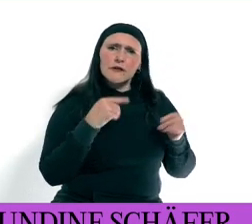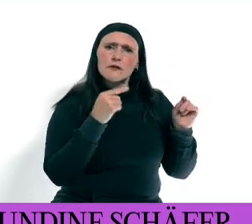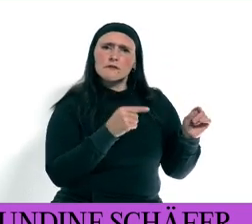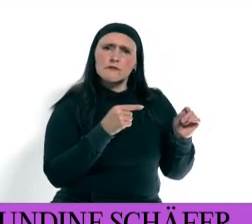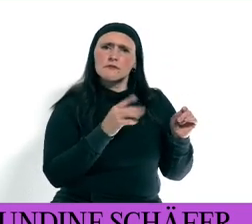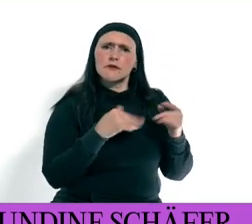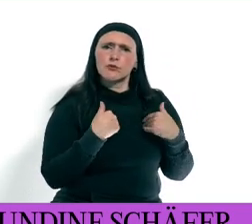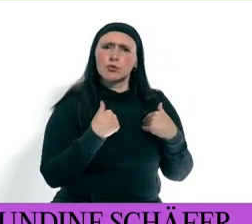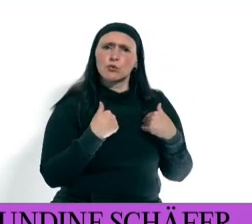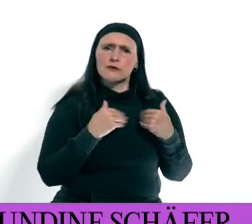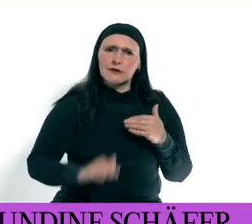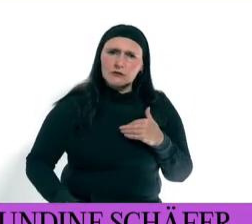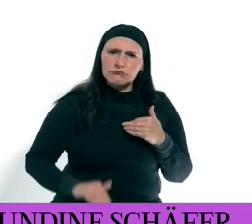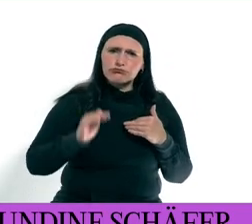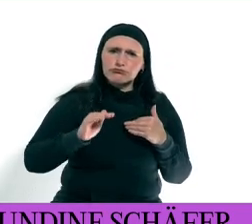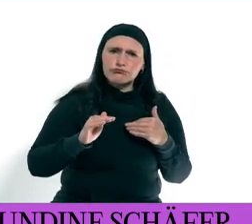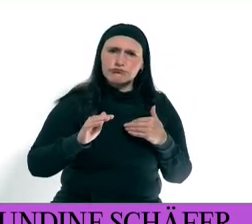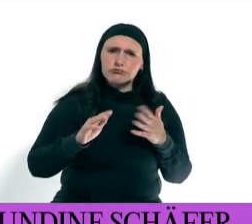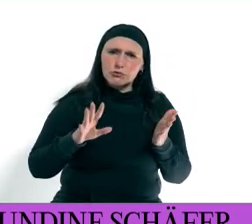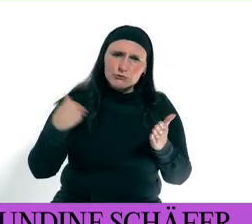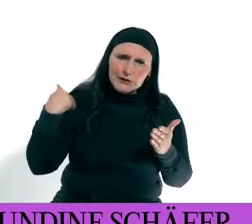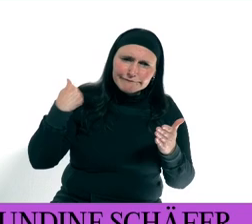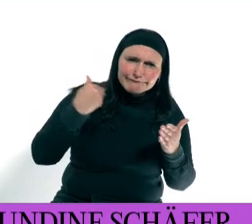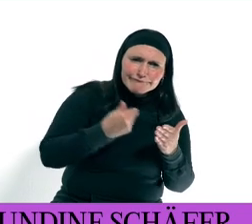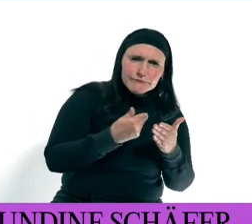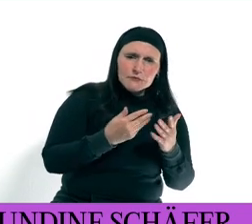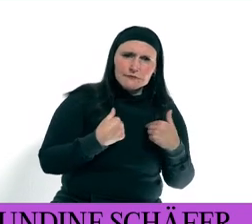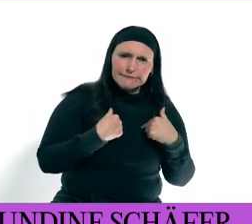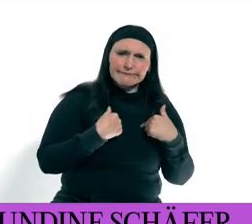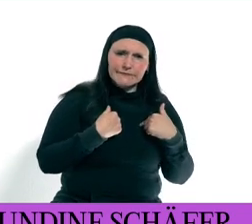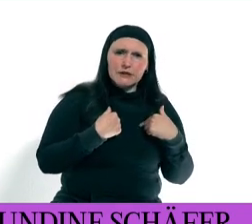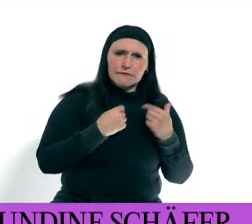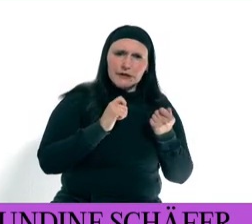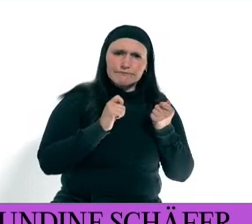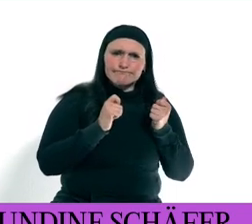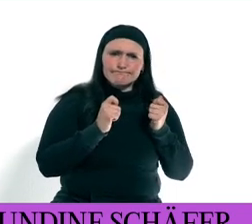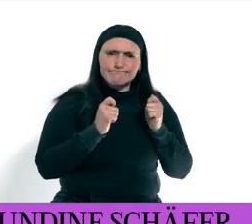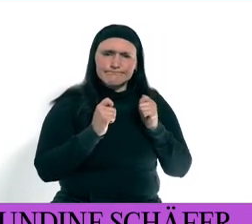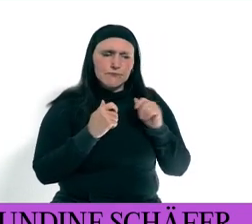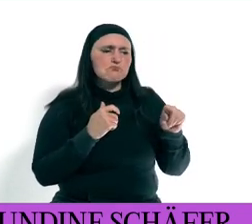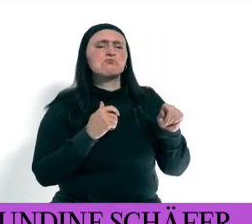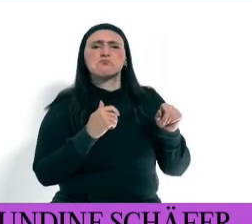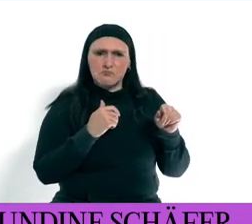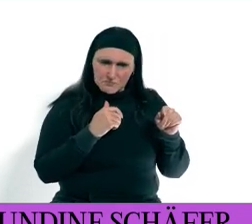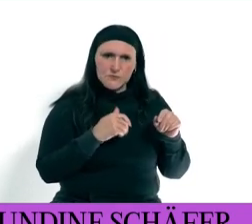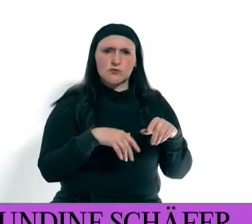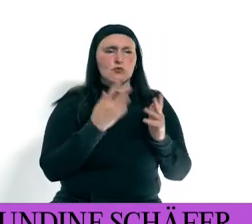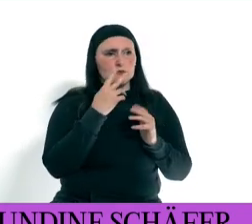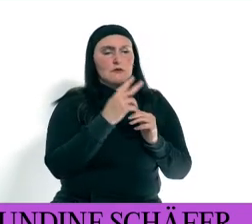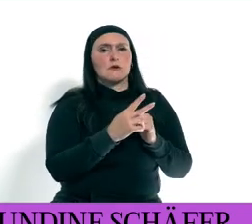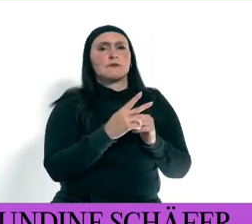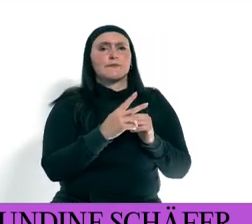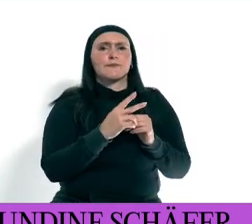Situation, aus der wir gekommen sind und konstatieren, dass wir schon einiges erreicht haben, dass wir schon recht weit gekommen